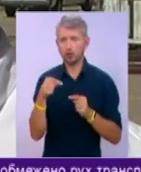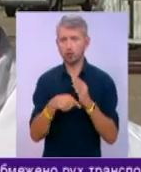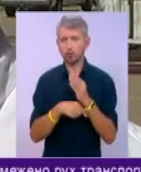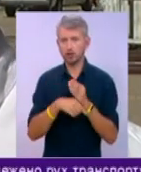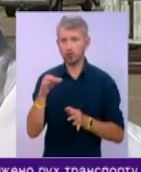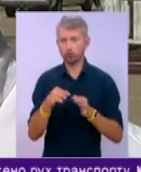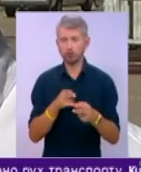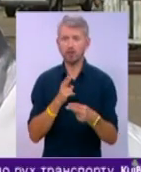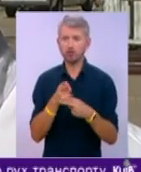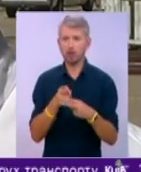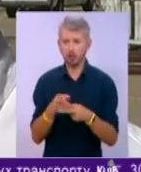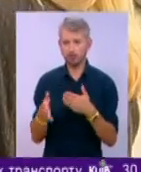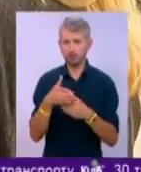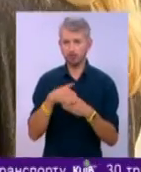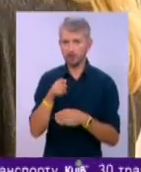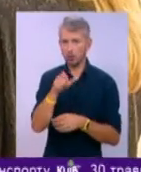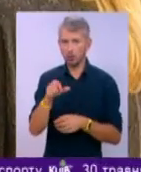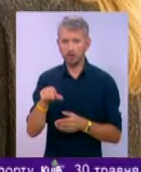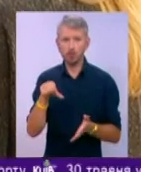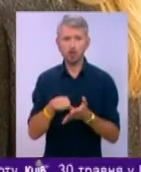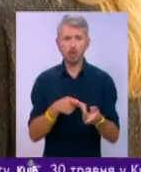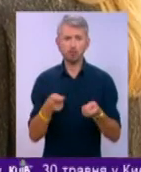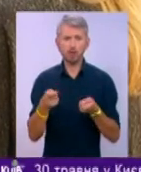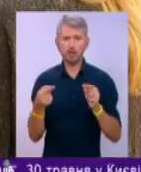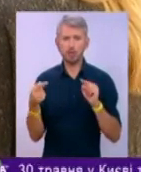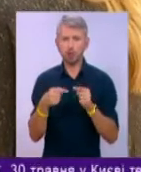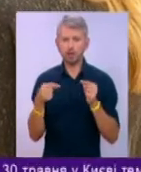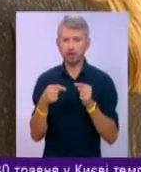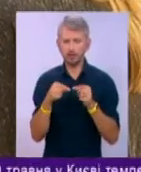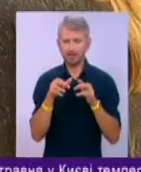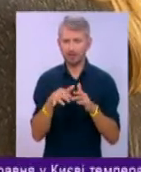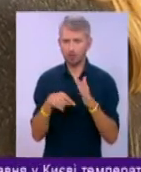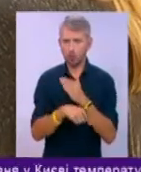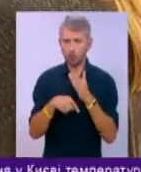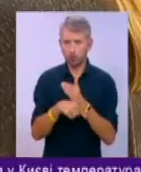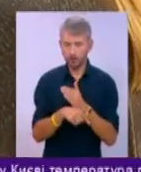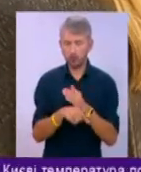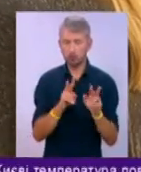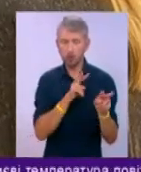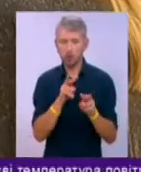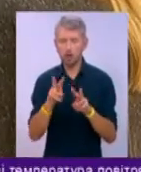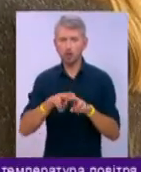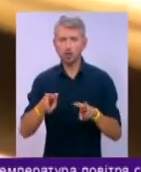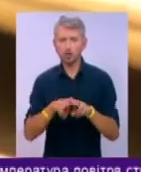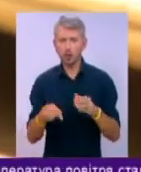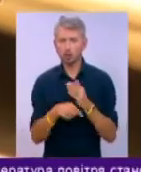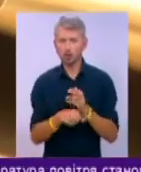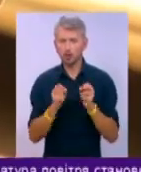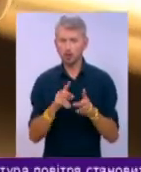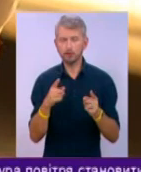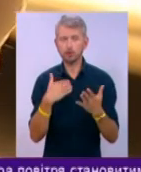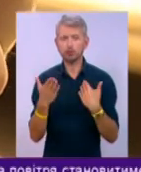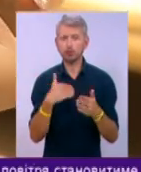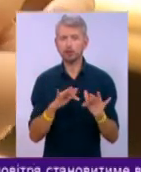заважає притягати до відповідальності цих осіб. Член правління протидії корупції Олена Щербан моніторила розслідування корупційних злочинів, що